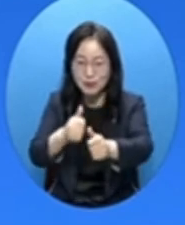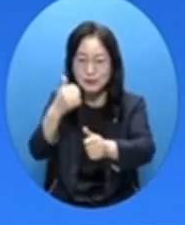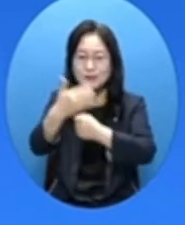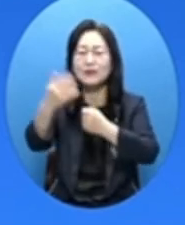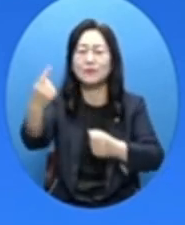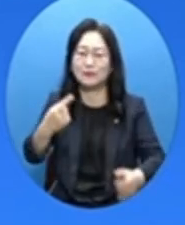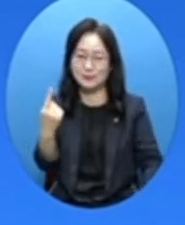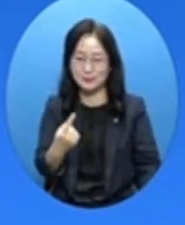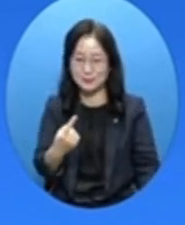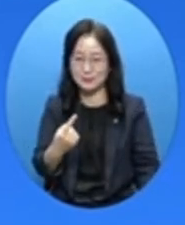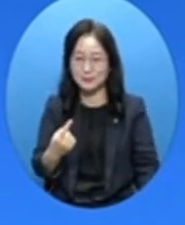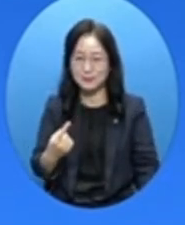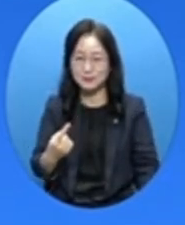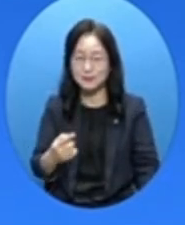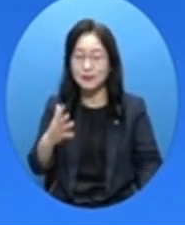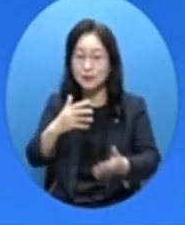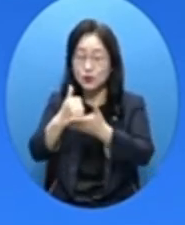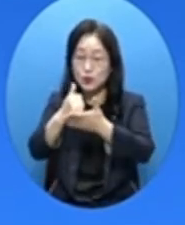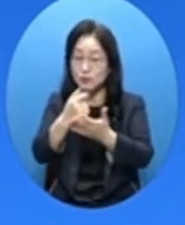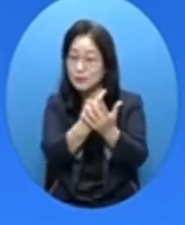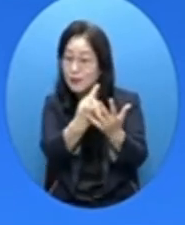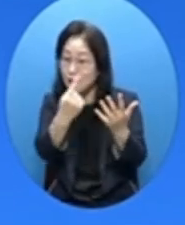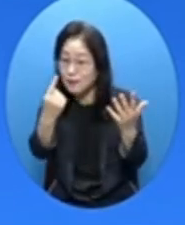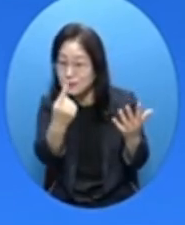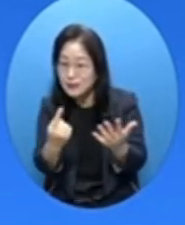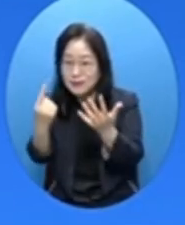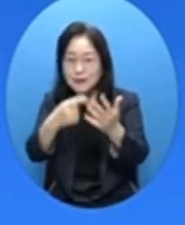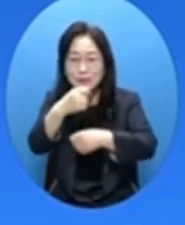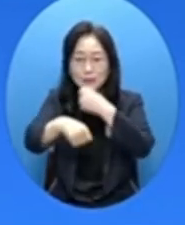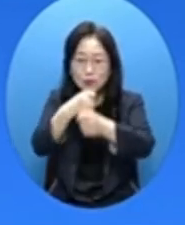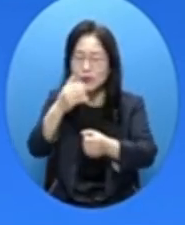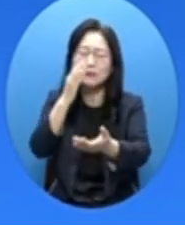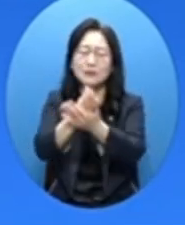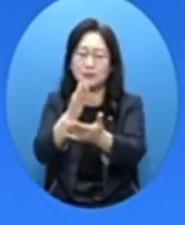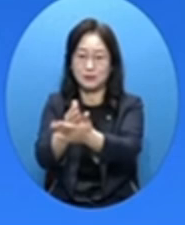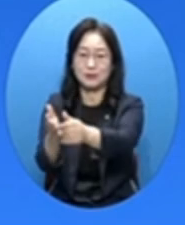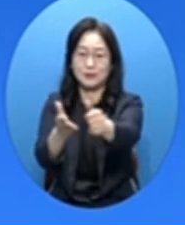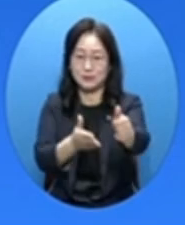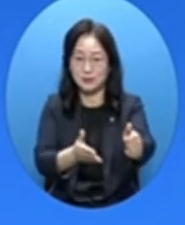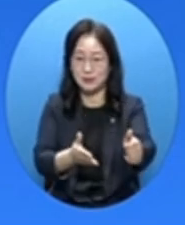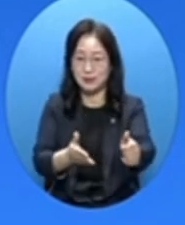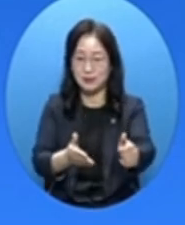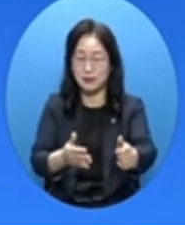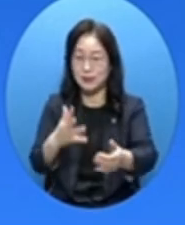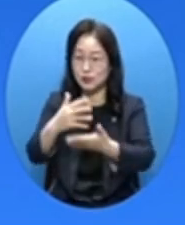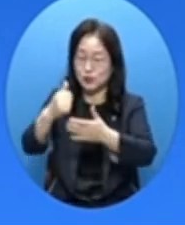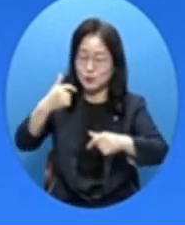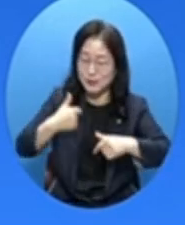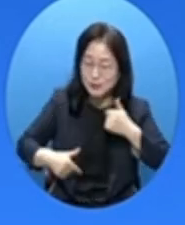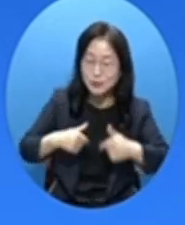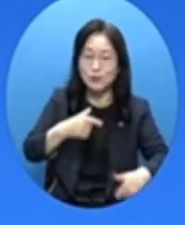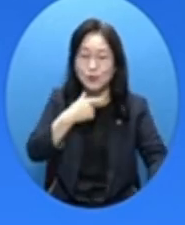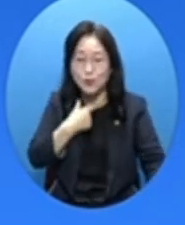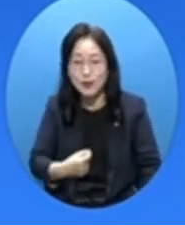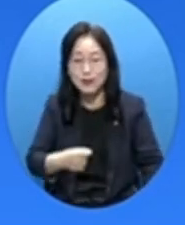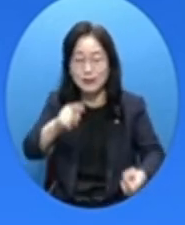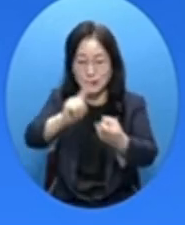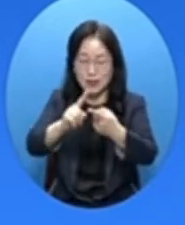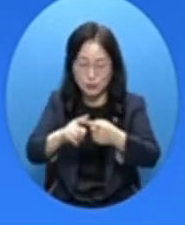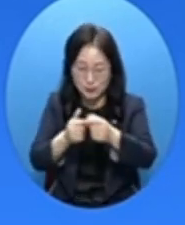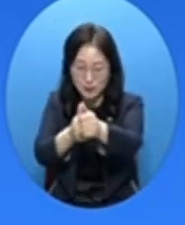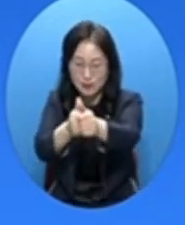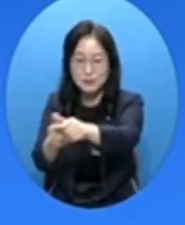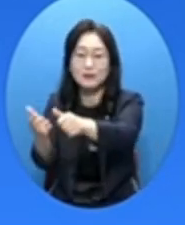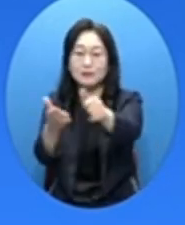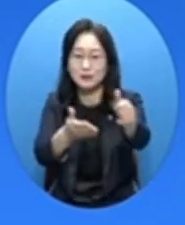것입니다 주님의 품을 떠나 여러분 만들어 여러분의 길을 가지 않게 되기를 바랍니다 주님이 기뻐하시는 길 주님이 원하시는 길을 갈 수 있게